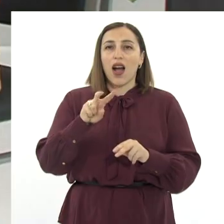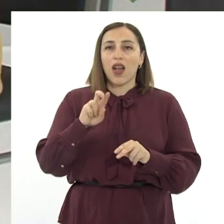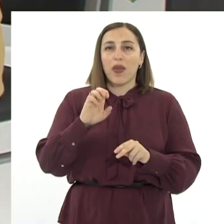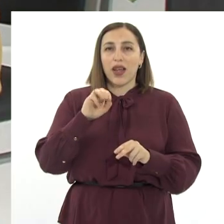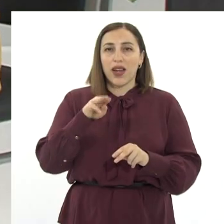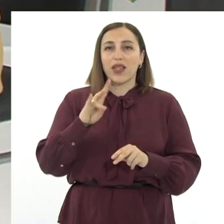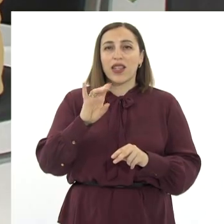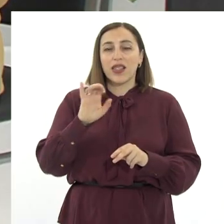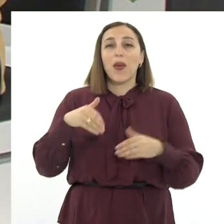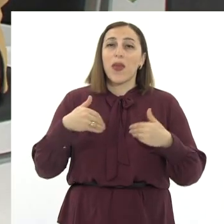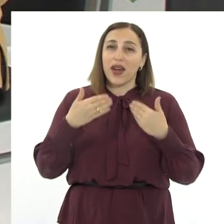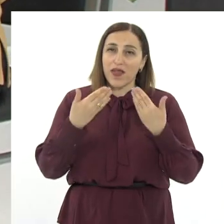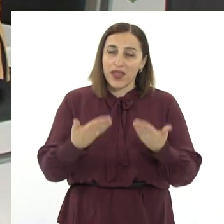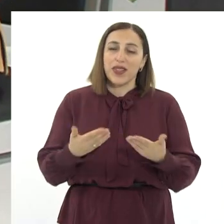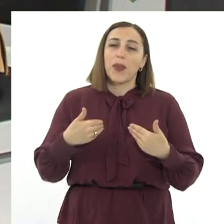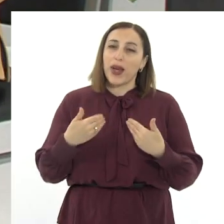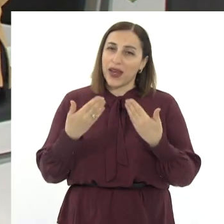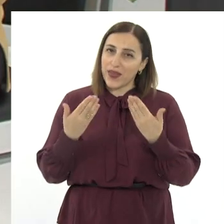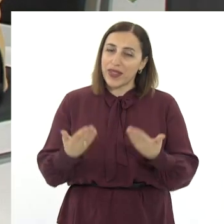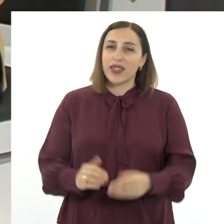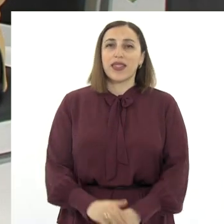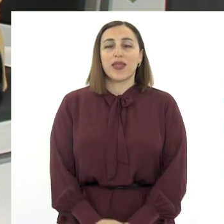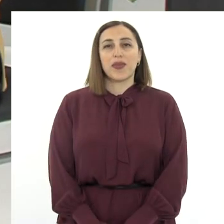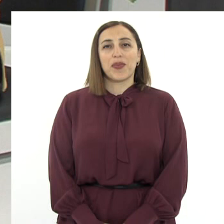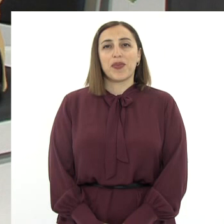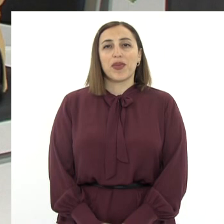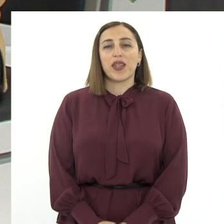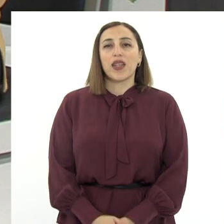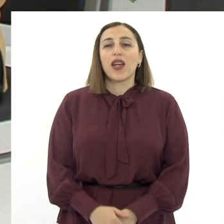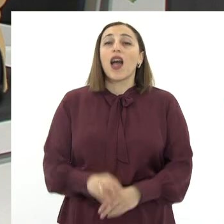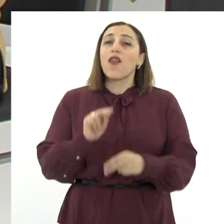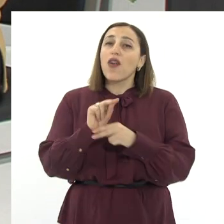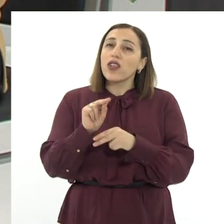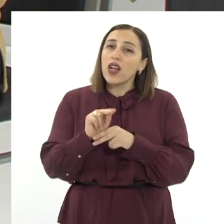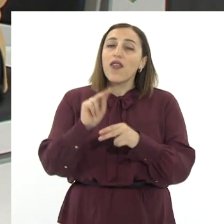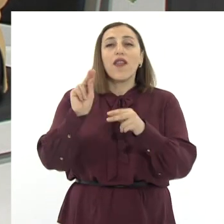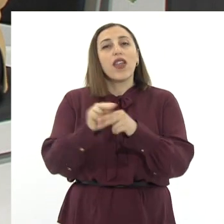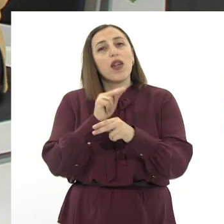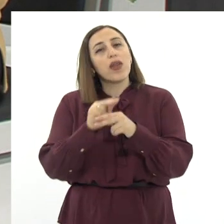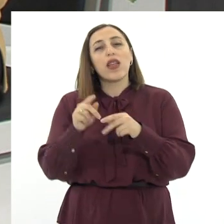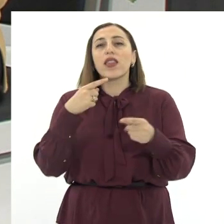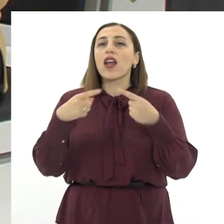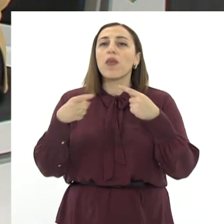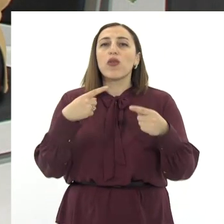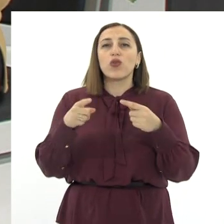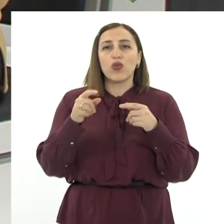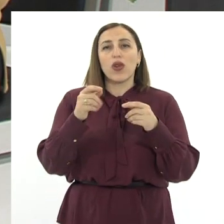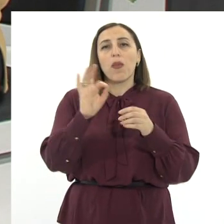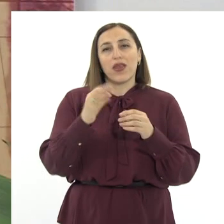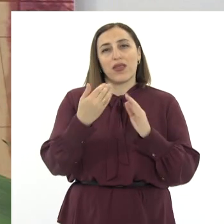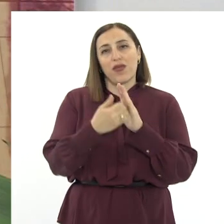Ներսիսյանը։ Բարև ձեզ, պարոն Ալբերտ։ Բարև ձեզ։ Որն է վարժեցրած եւ դաստիարակված շան